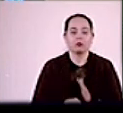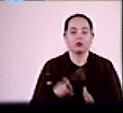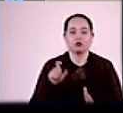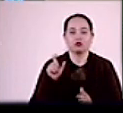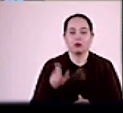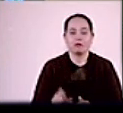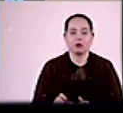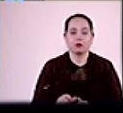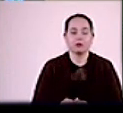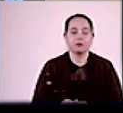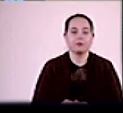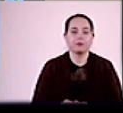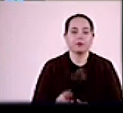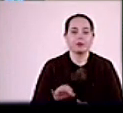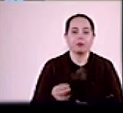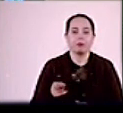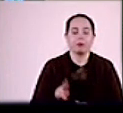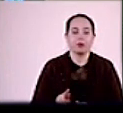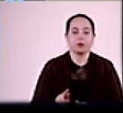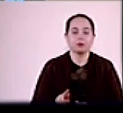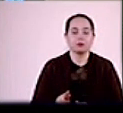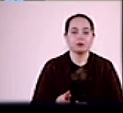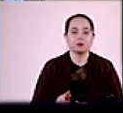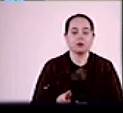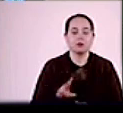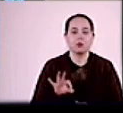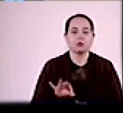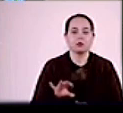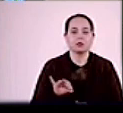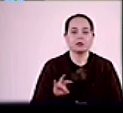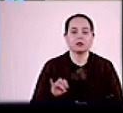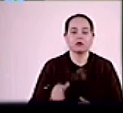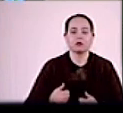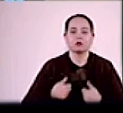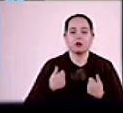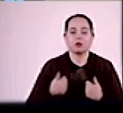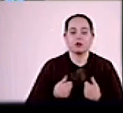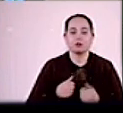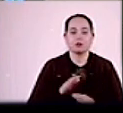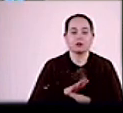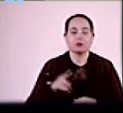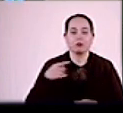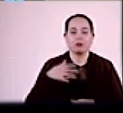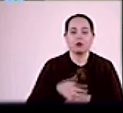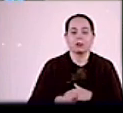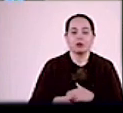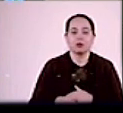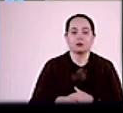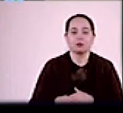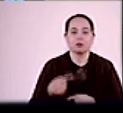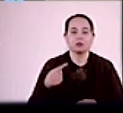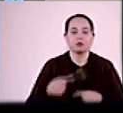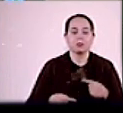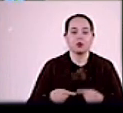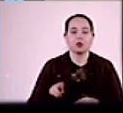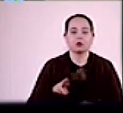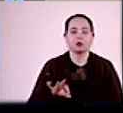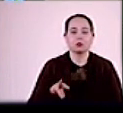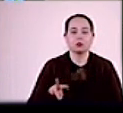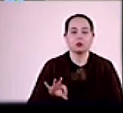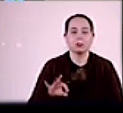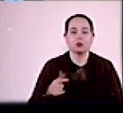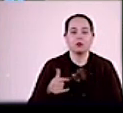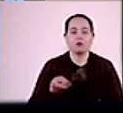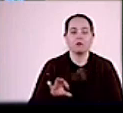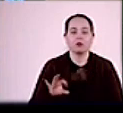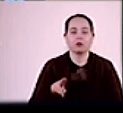человека. Петя инстинктивно старается не понять спора Долохова с